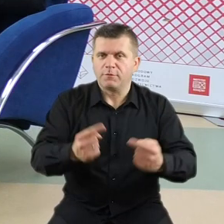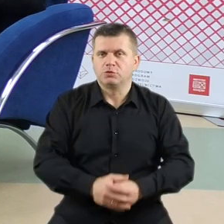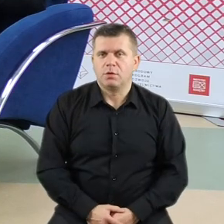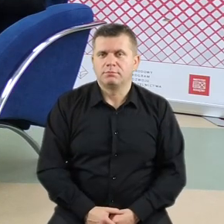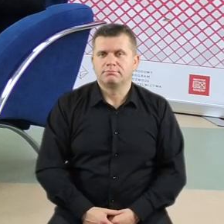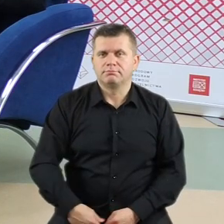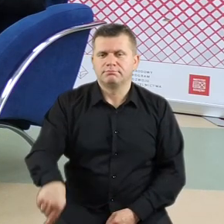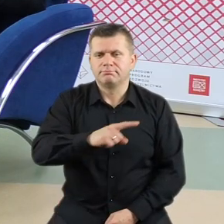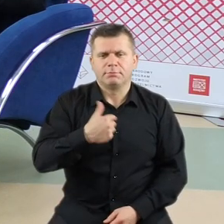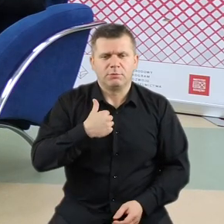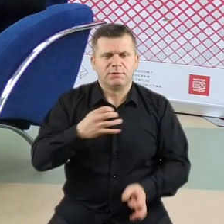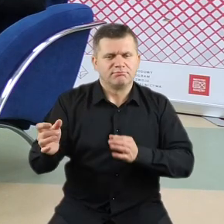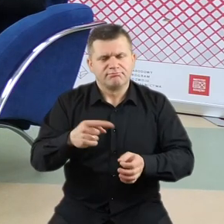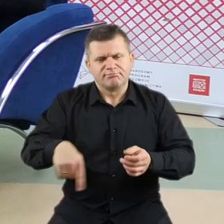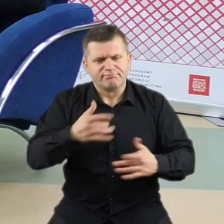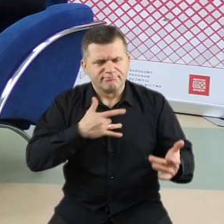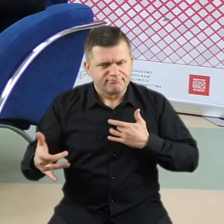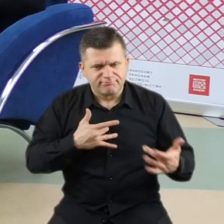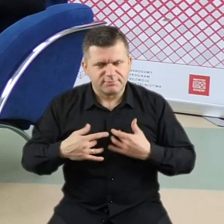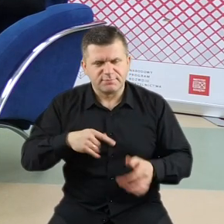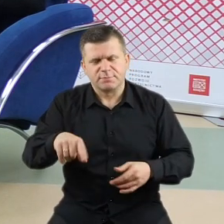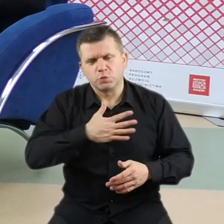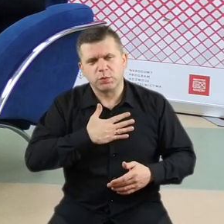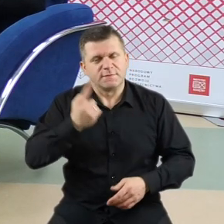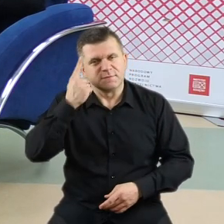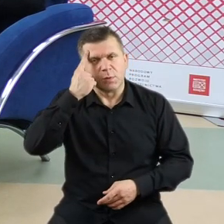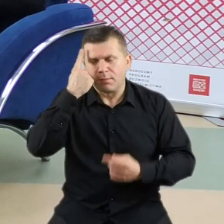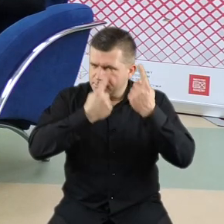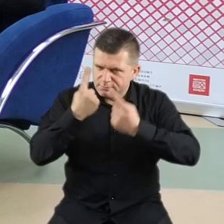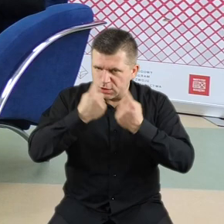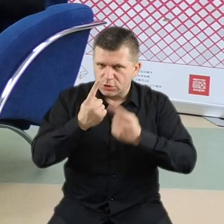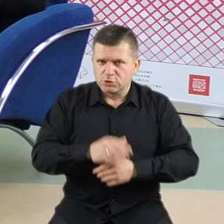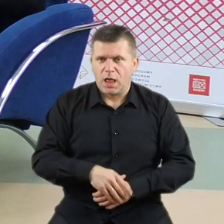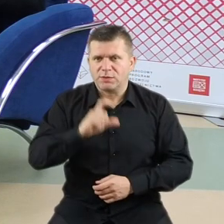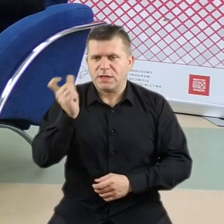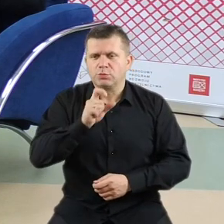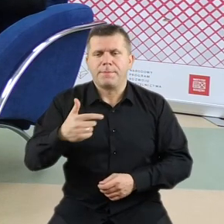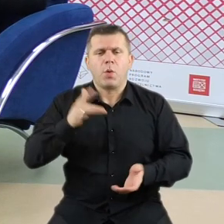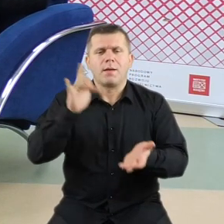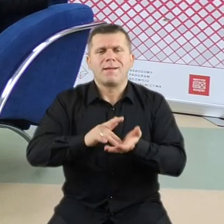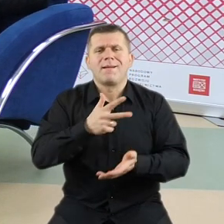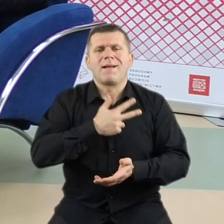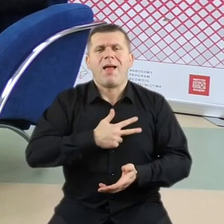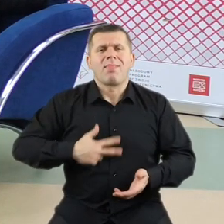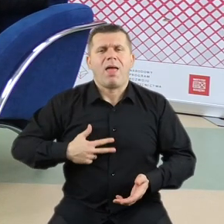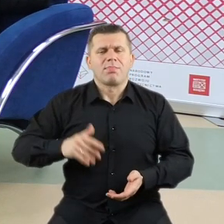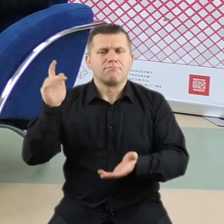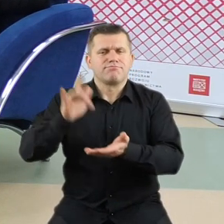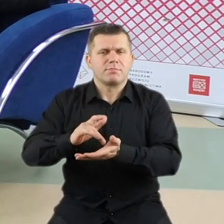odpowiedzialności za retraumatyzowanie wspomnień, że myśli o tym często, kiedy myślała o tym w Kanadzie, kiedy